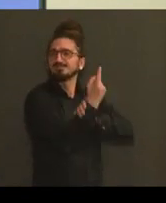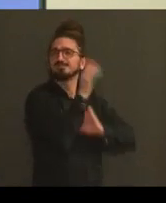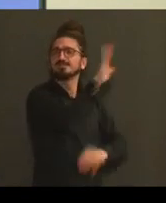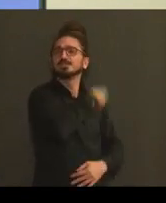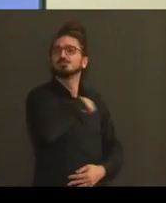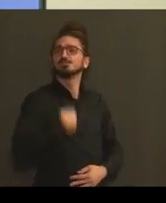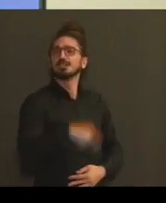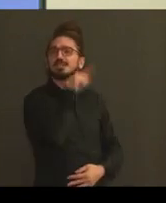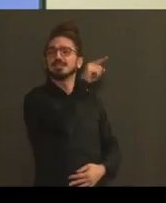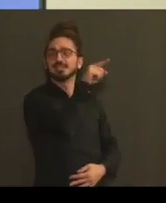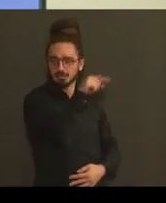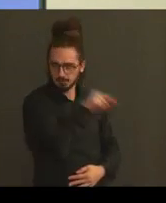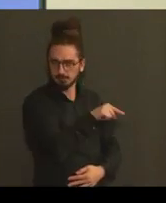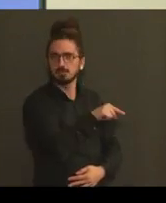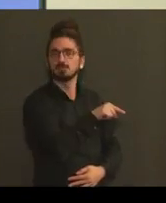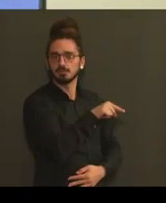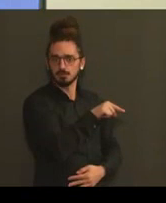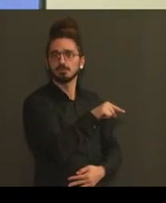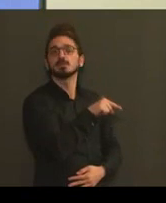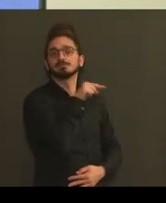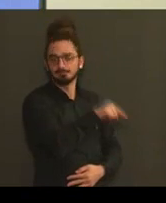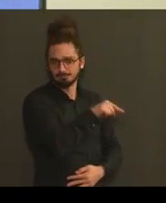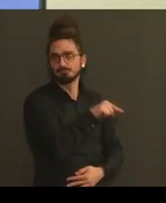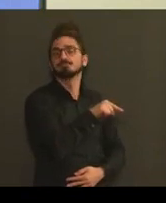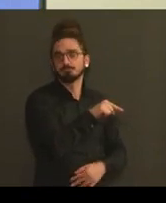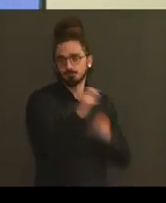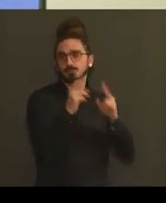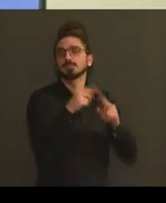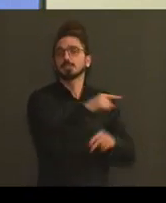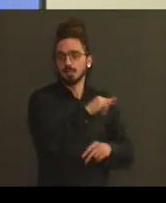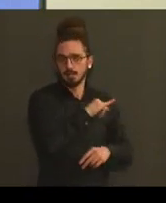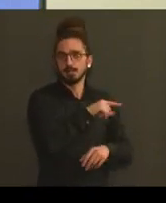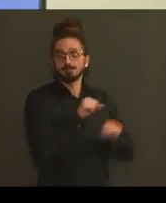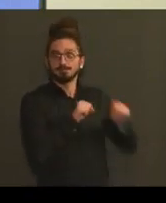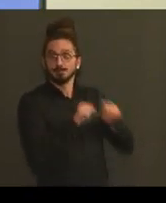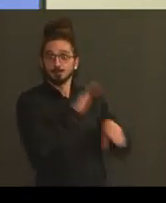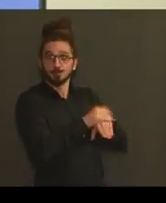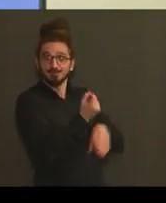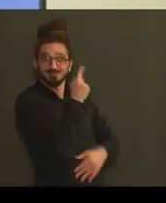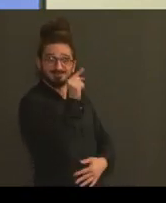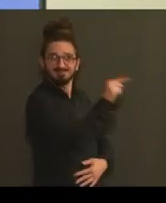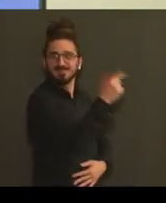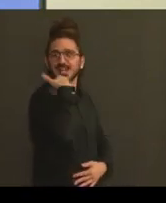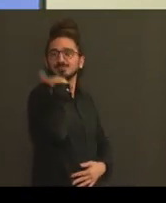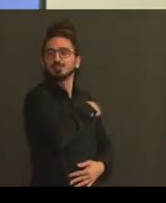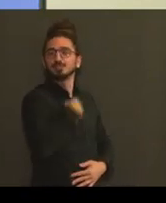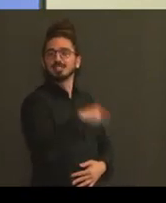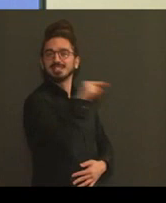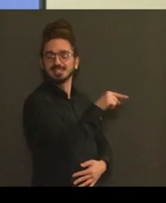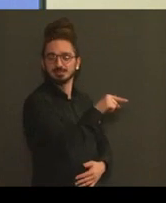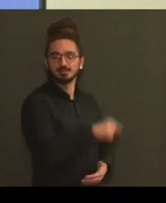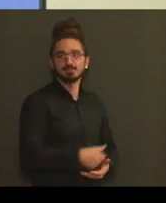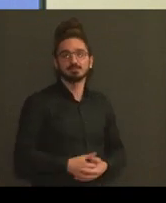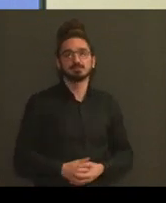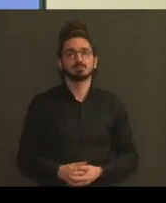qui ont envahi notre pays en février, mars, avril l'année passée. Ce taux d'anticorps est considérable, est